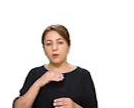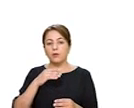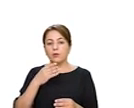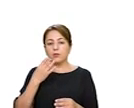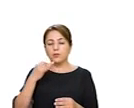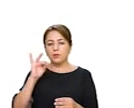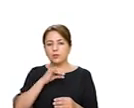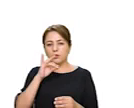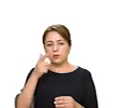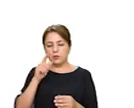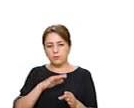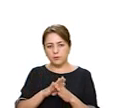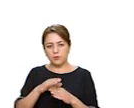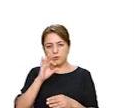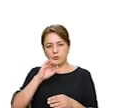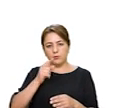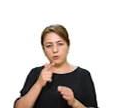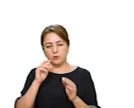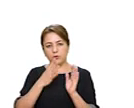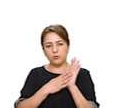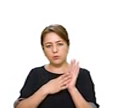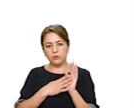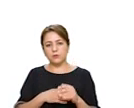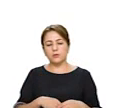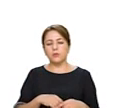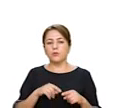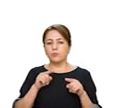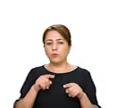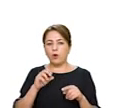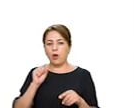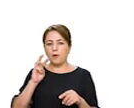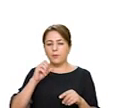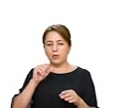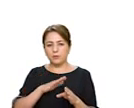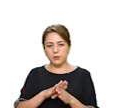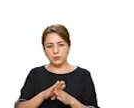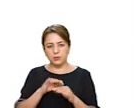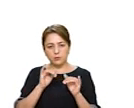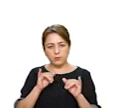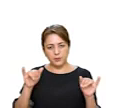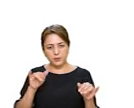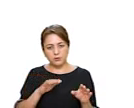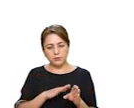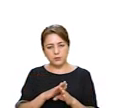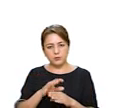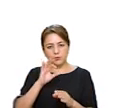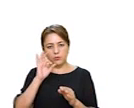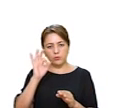Yig'indini bajarganimizda 0.9 va bu amalni bajarib ko'paytirishni amalga oshirsak